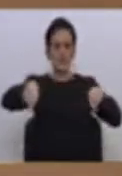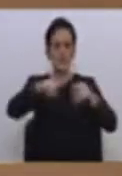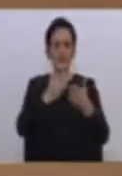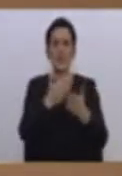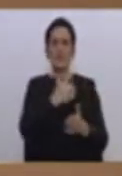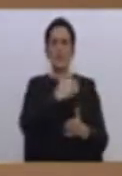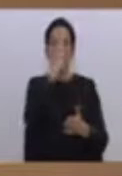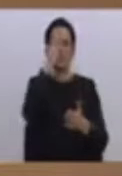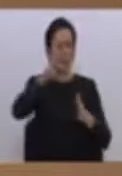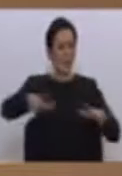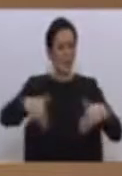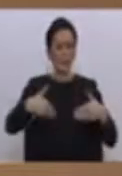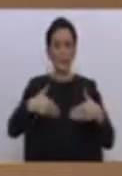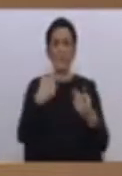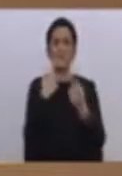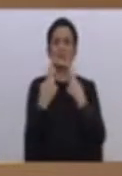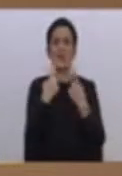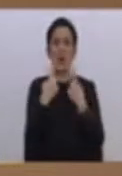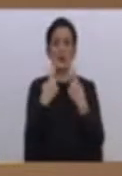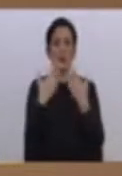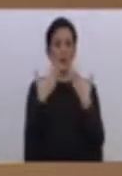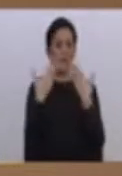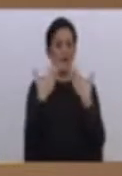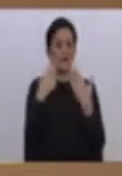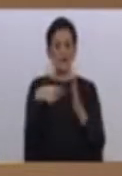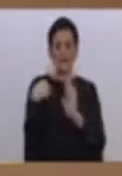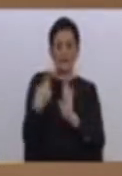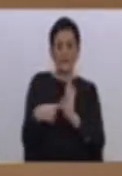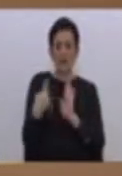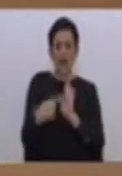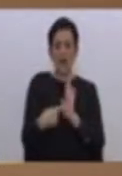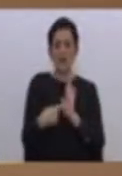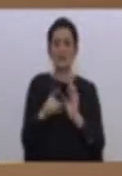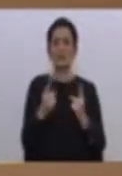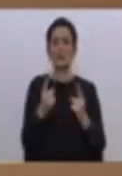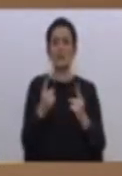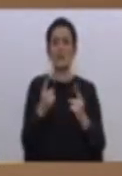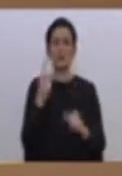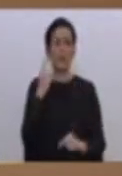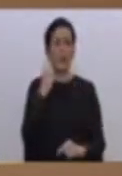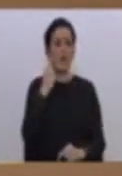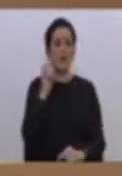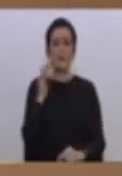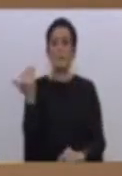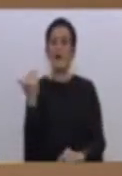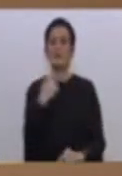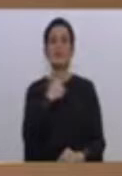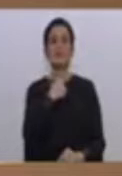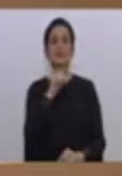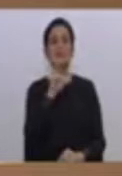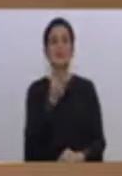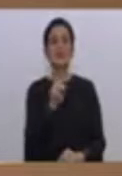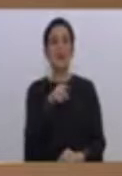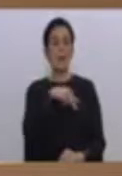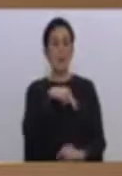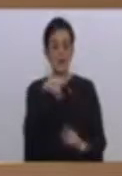უიმედობა და საუბრობენ ძალიან მარტივ საკითხს გვისვამენ ყველას. რატომ არ ისმის მათი ხმა, მათი სათქივარი ამ